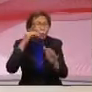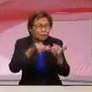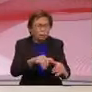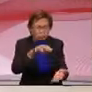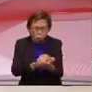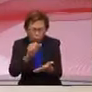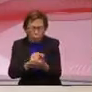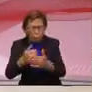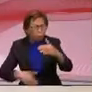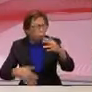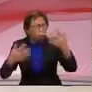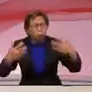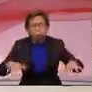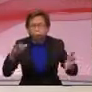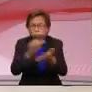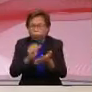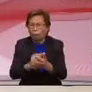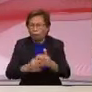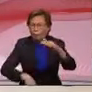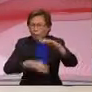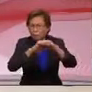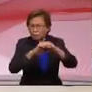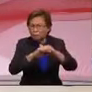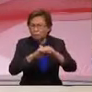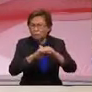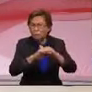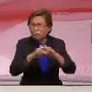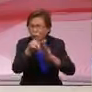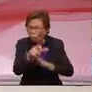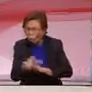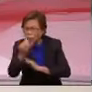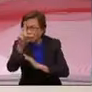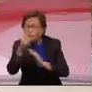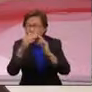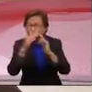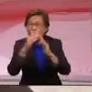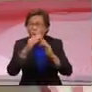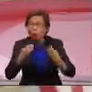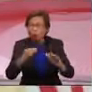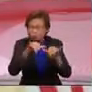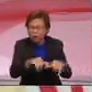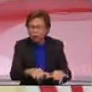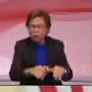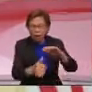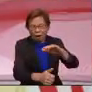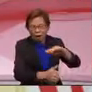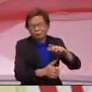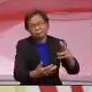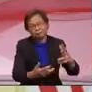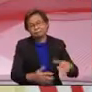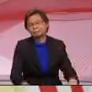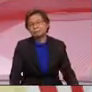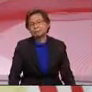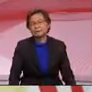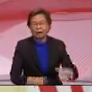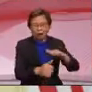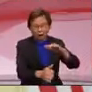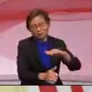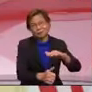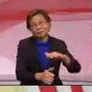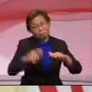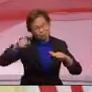akan ada had maksimum untuk satu-satu homestay? Dia asas dia adalah dari segi